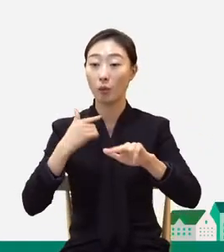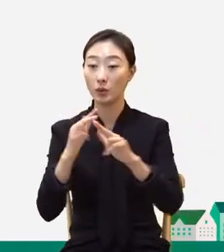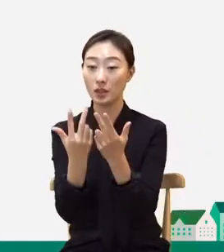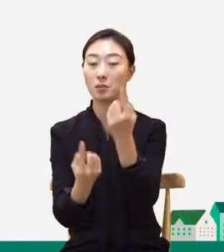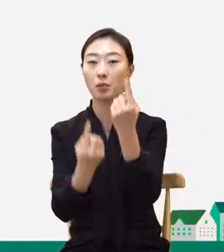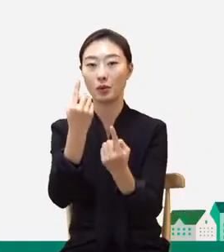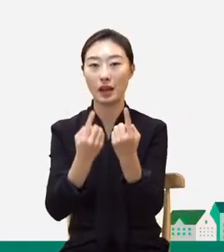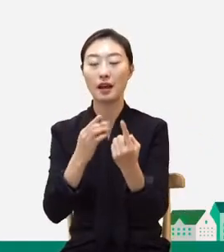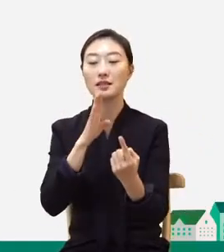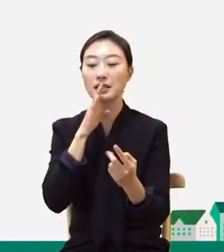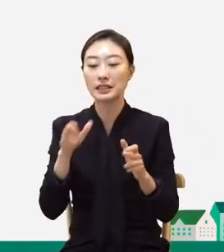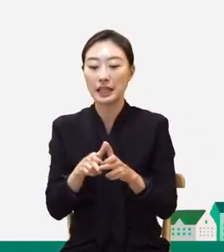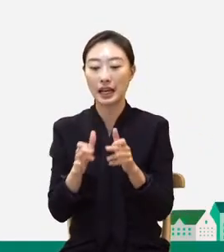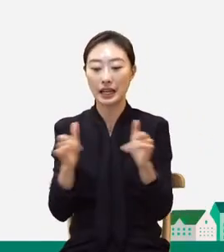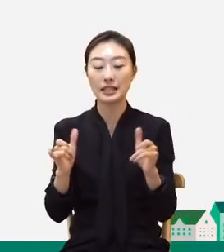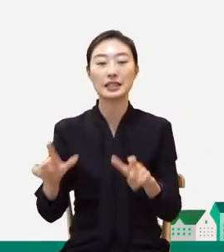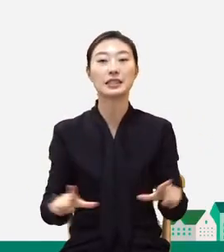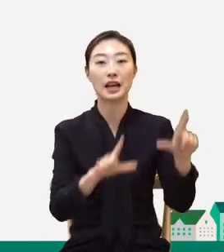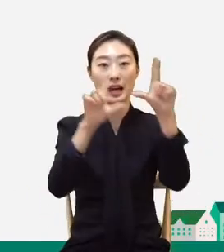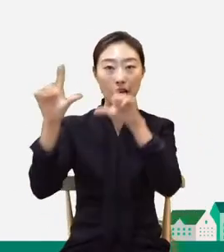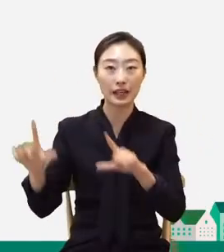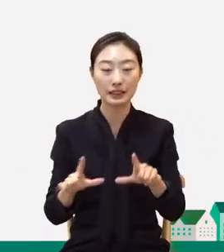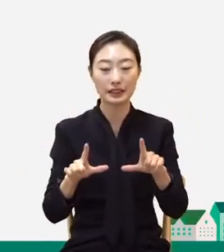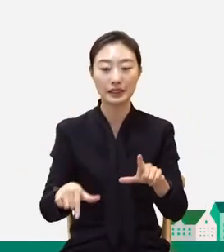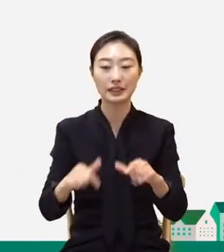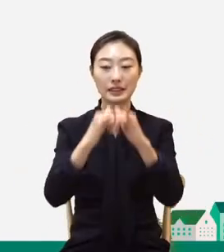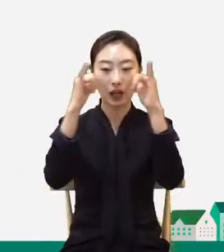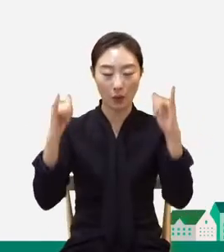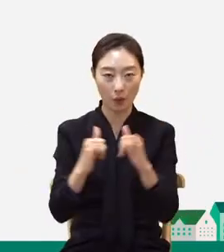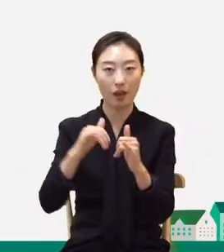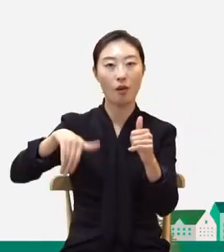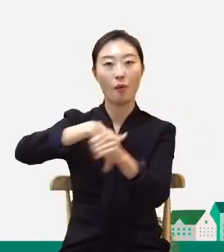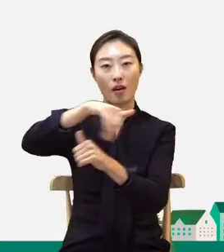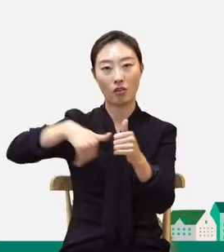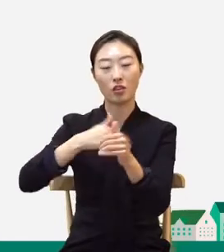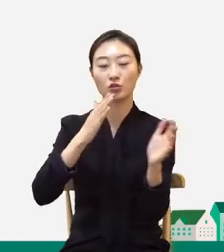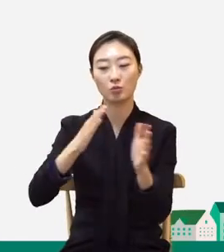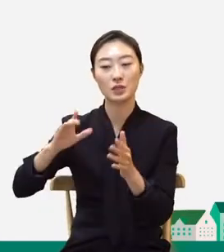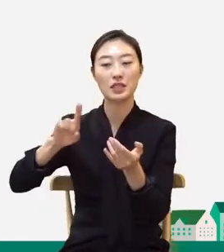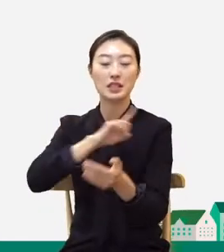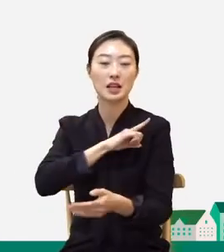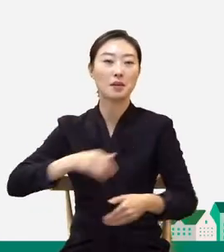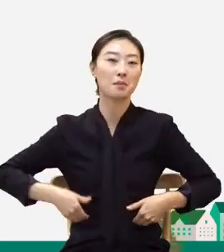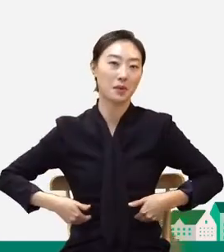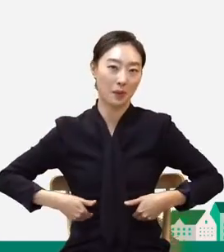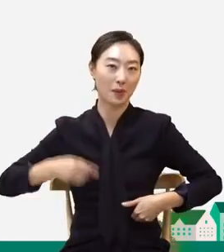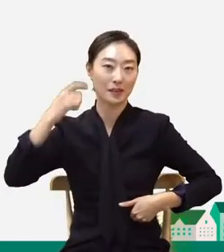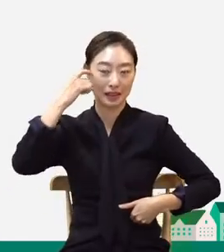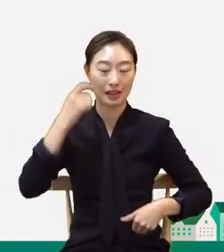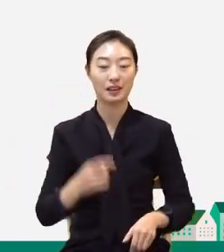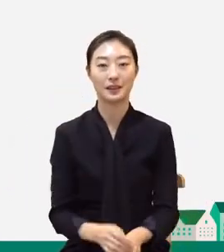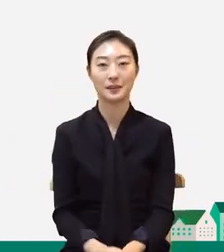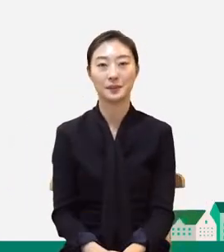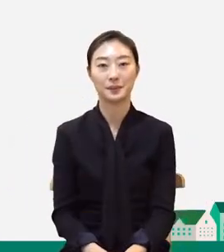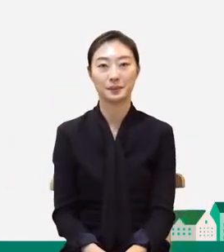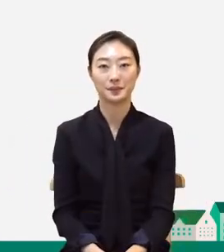장애인 당사자가 살고 있는 지역사회나 그 환경이다라고 생각이 됩니다. 네.